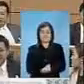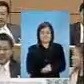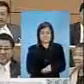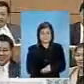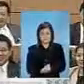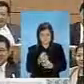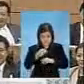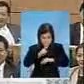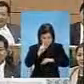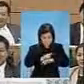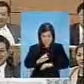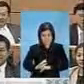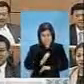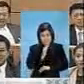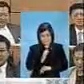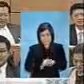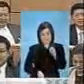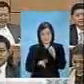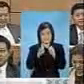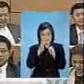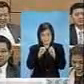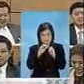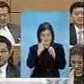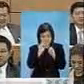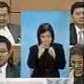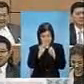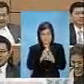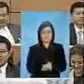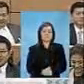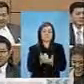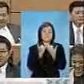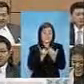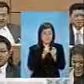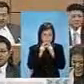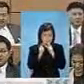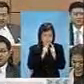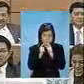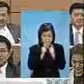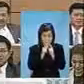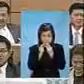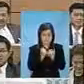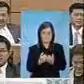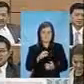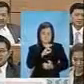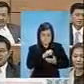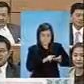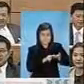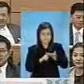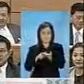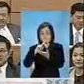พครับมาตรา68ที่เรากำลังมีเพื่อนสมาชิกยื่นแก้ไขเนี่ย